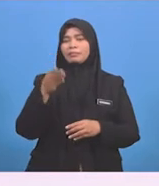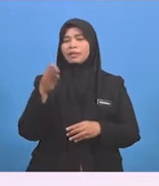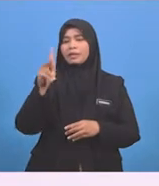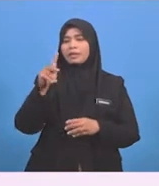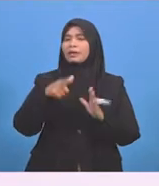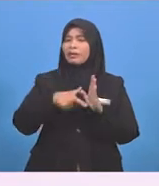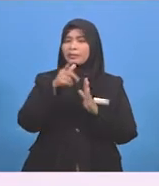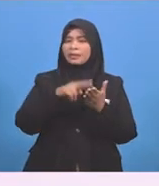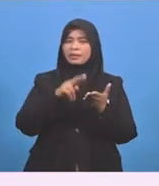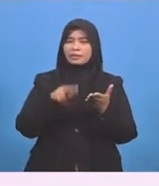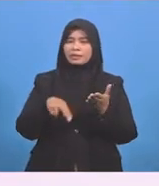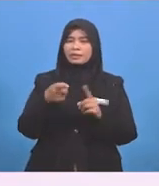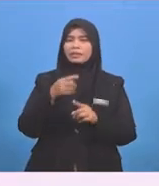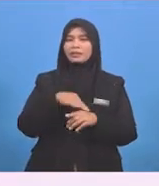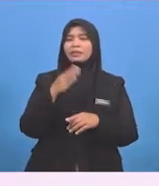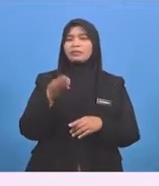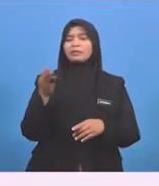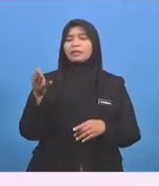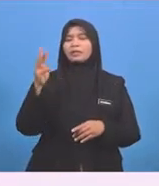dari bahan M.